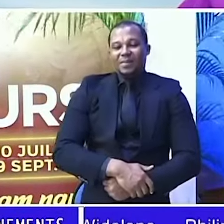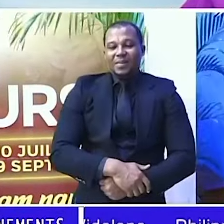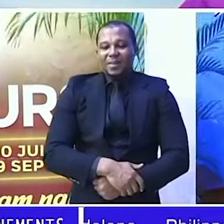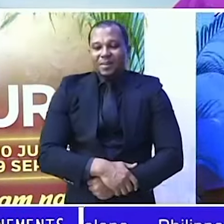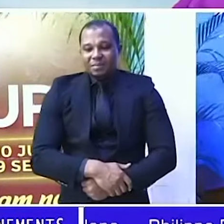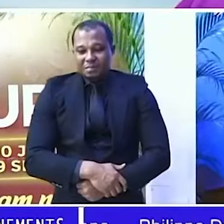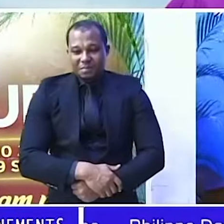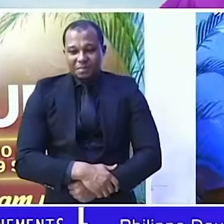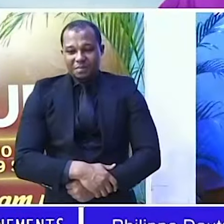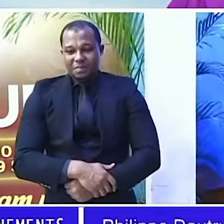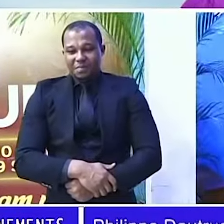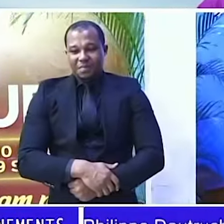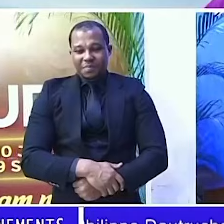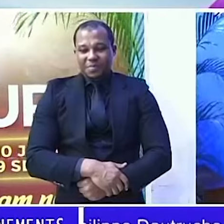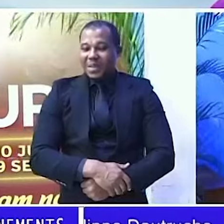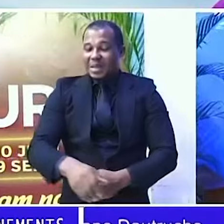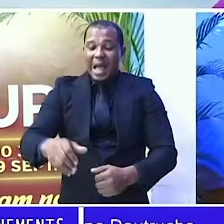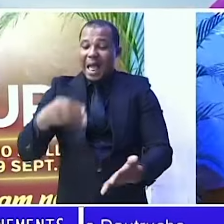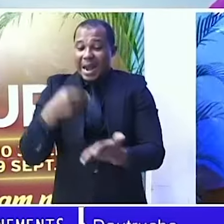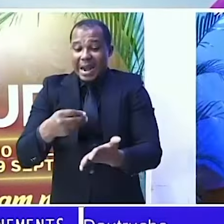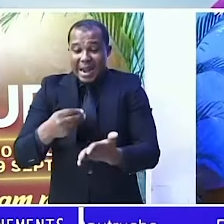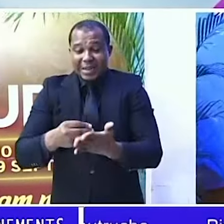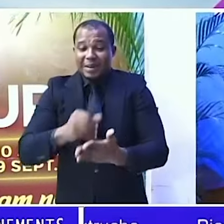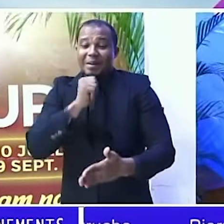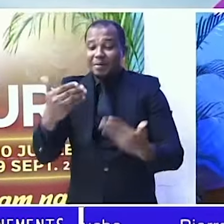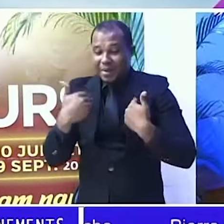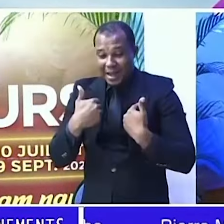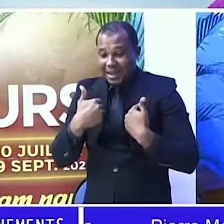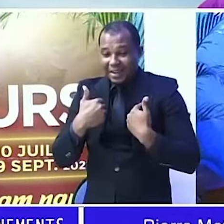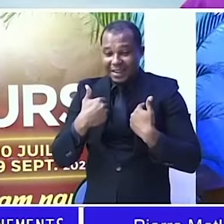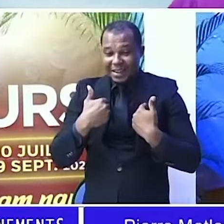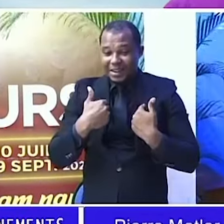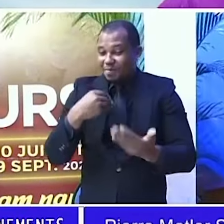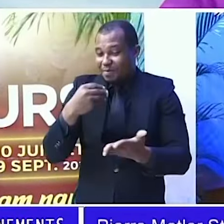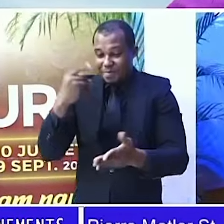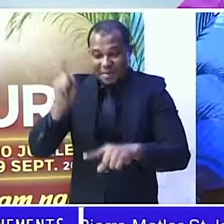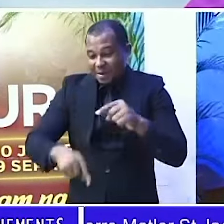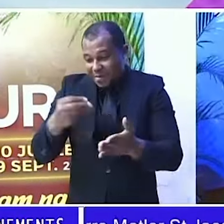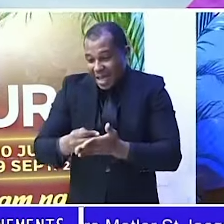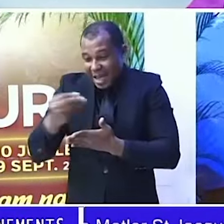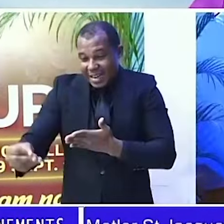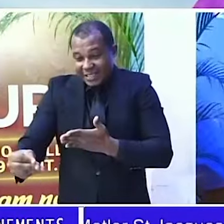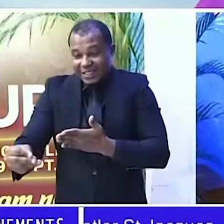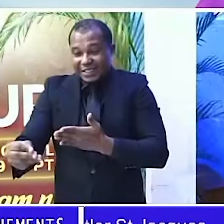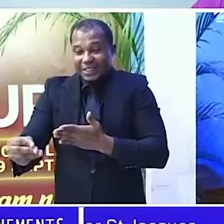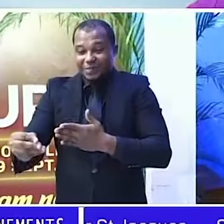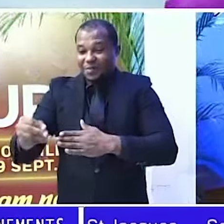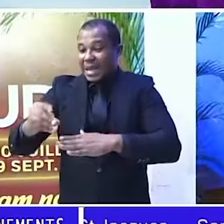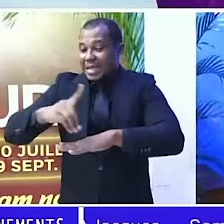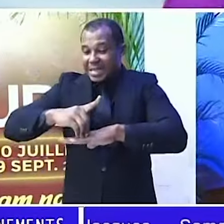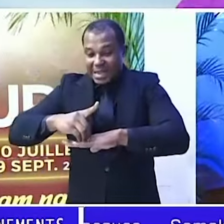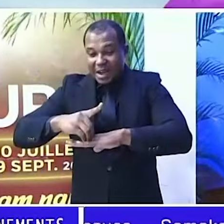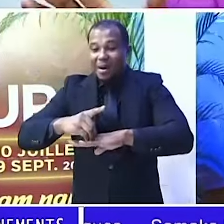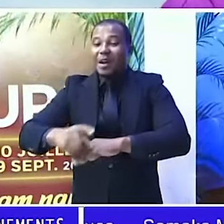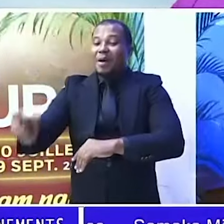il personne là. Mais comme il peut avoir un cob pour mettre un lien qui chez là-dedans, mon nom pour un t'y file, il va se là. Même c'est